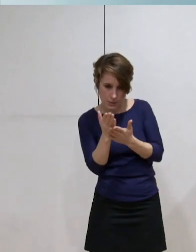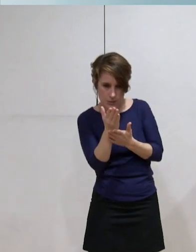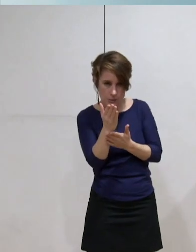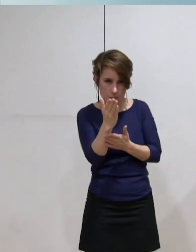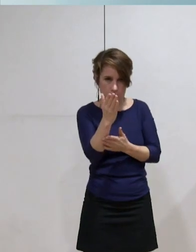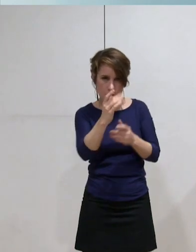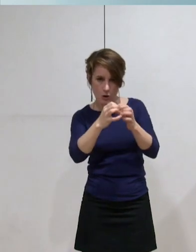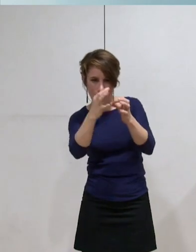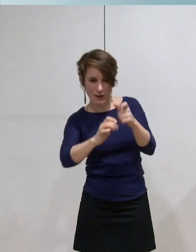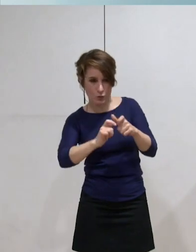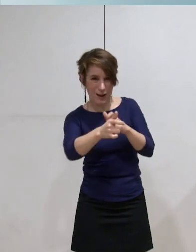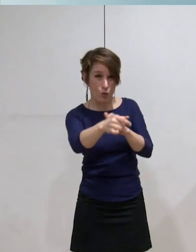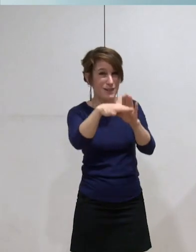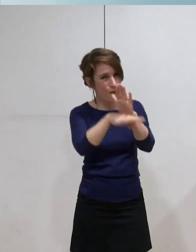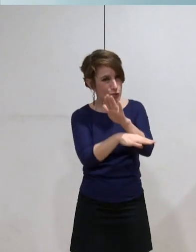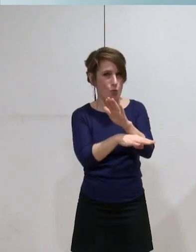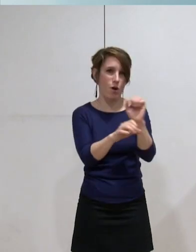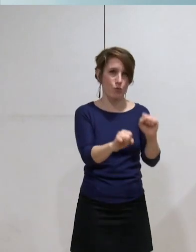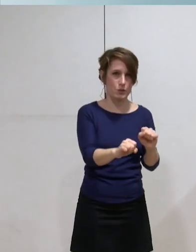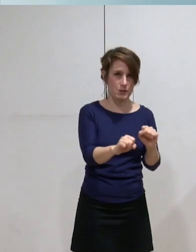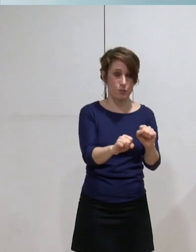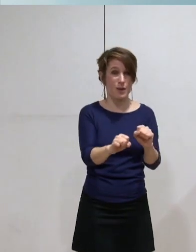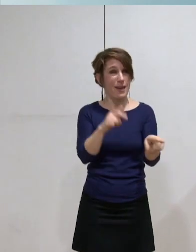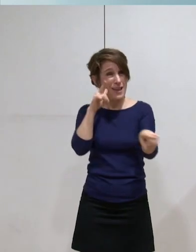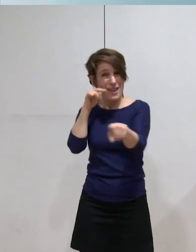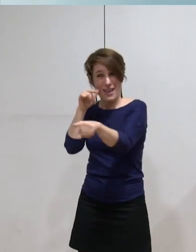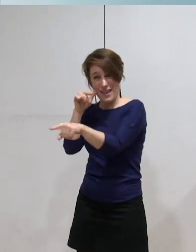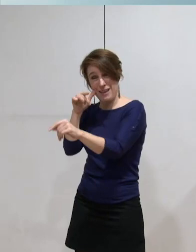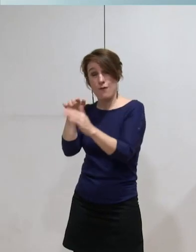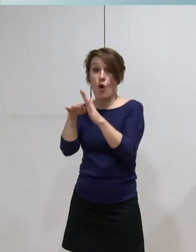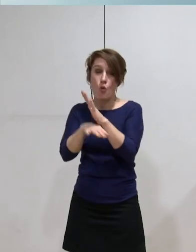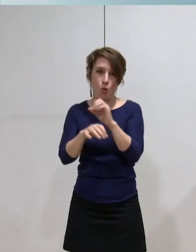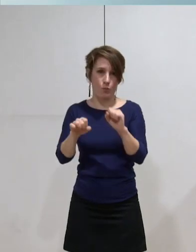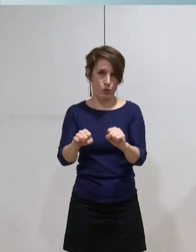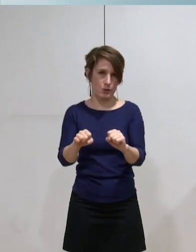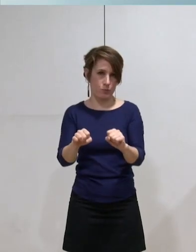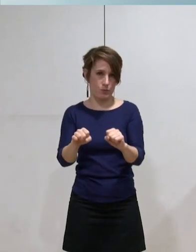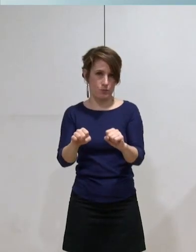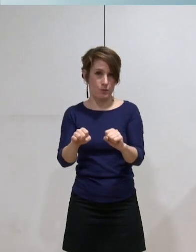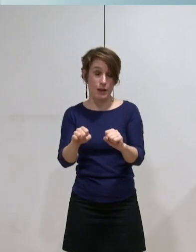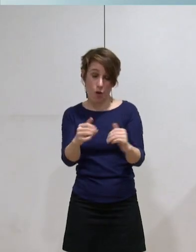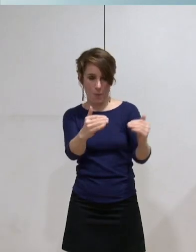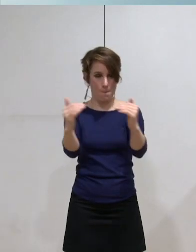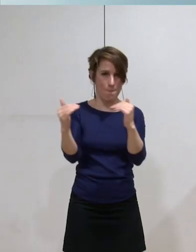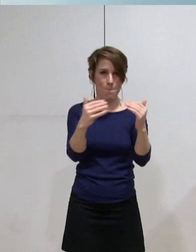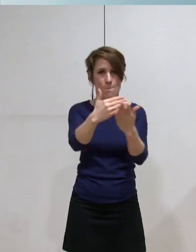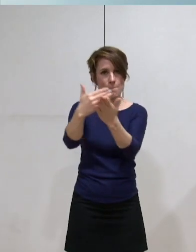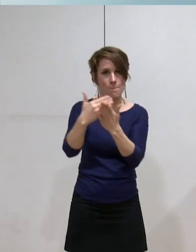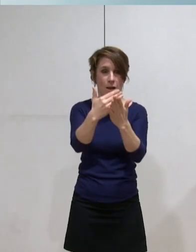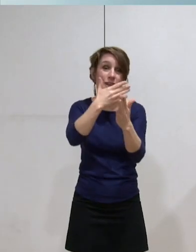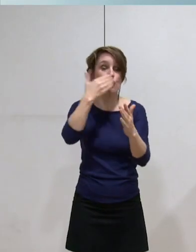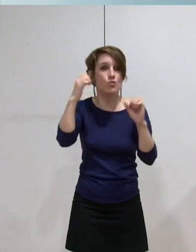la cité qui demandera le moindre effort à tous les acteurs de la vie municipale et qui sera le mieux réparti entre le